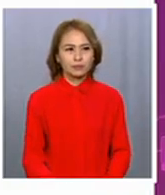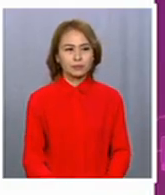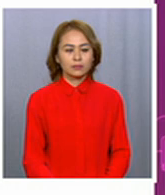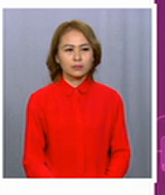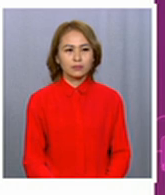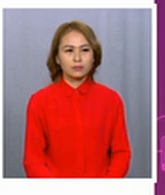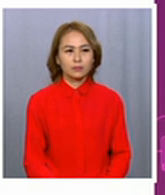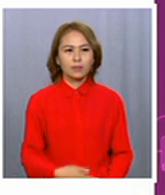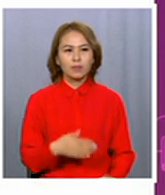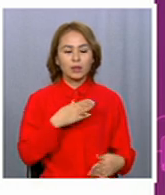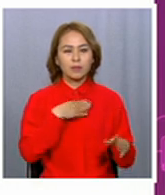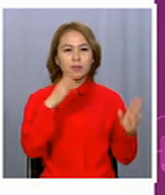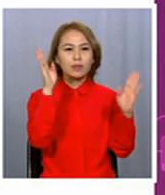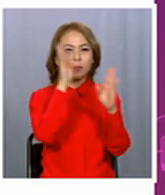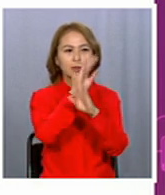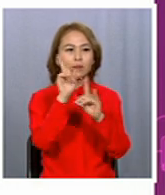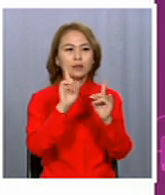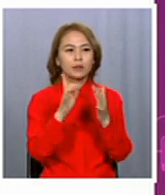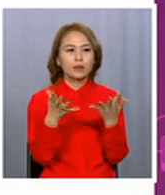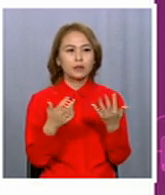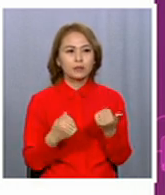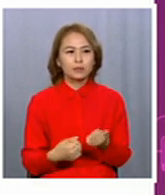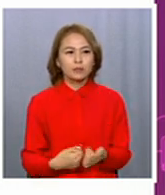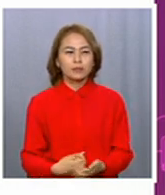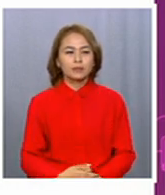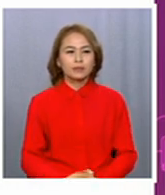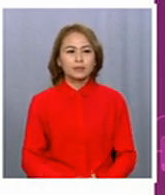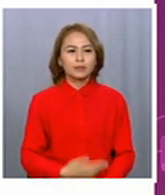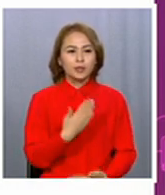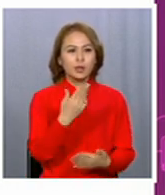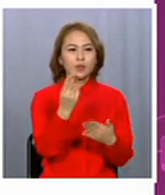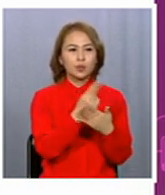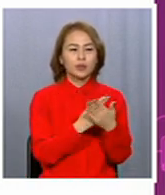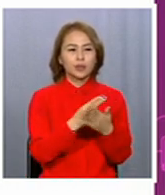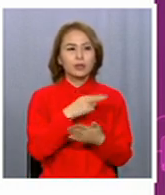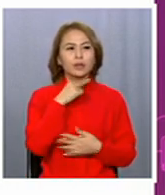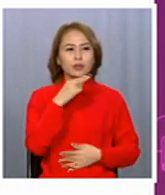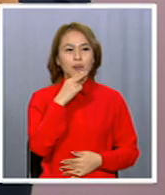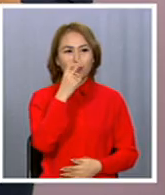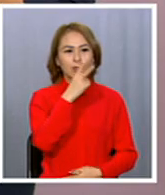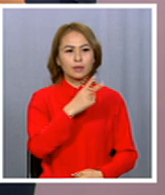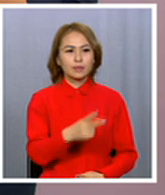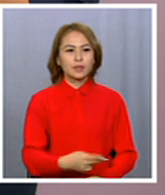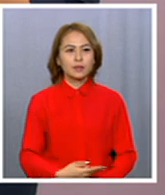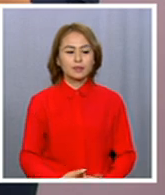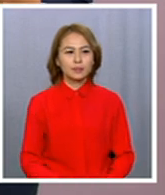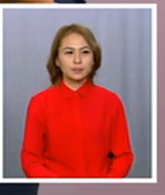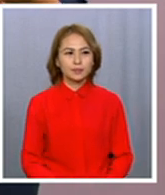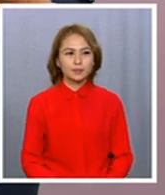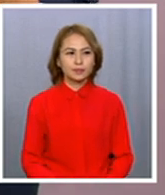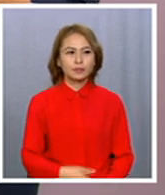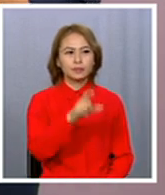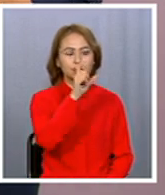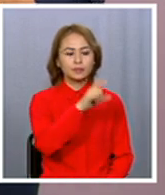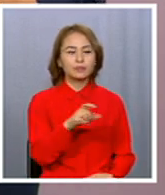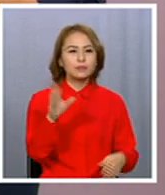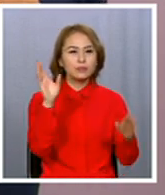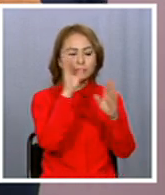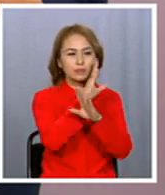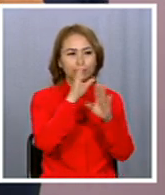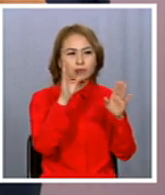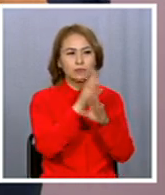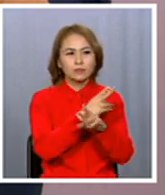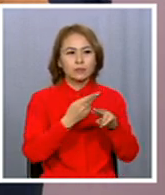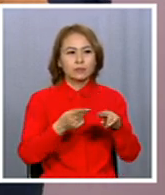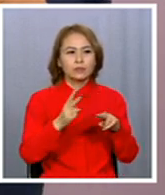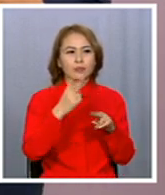біз табиғаттан не аламыз? Мына суретке назар салып қарасаңдар. Адам табиғаттан алатын өнімдерді